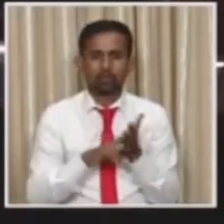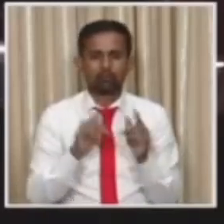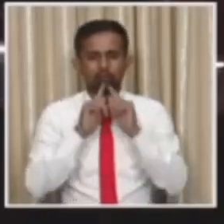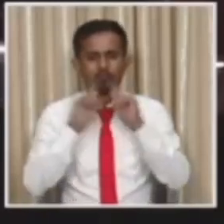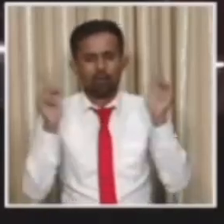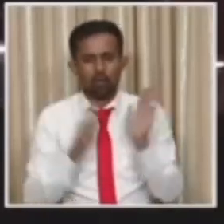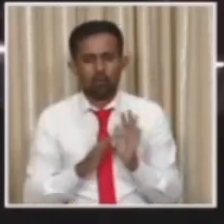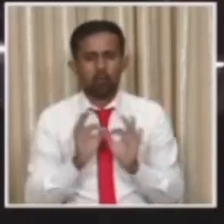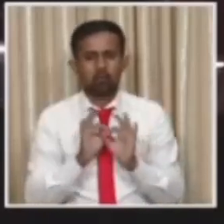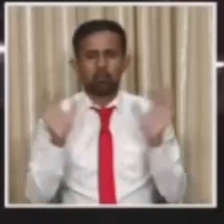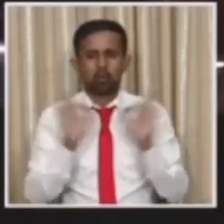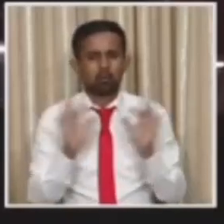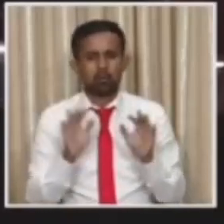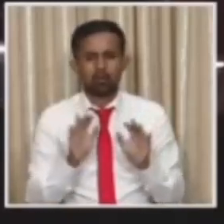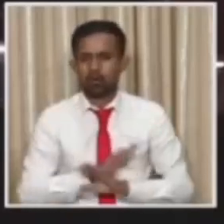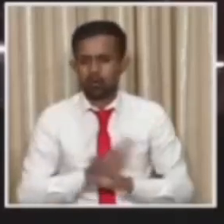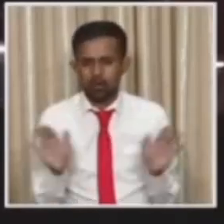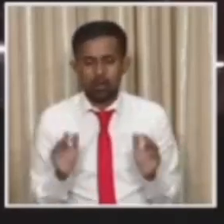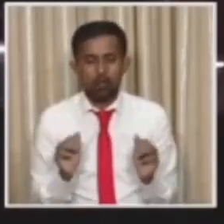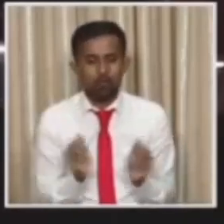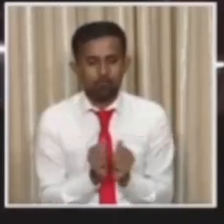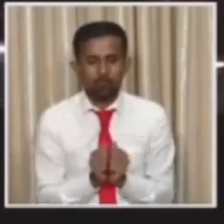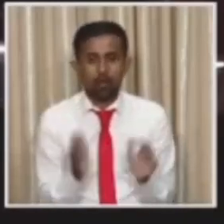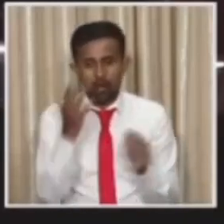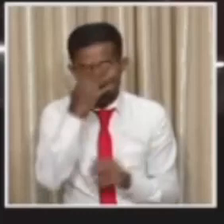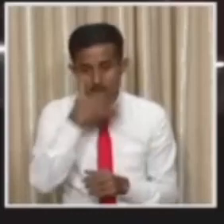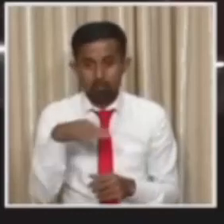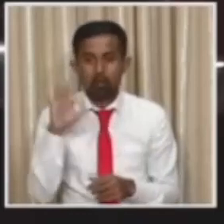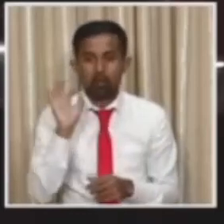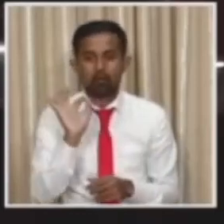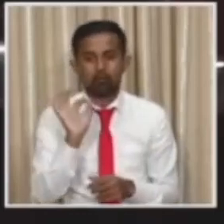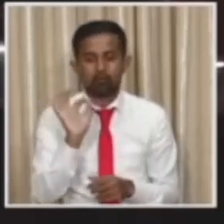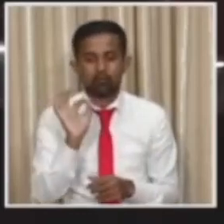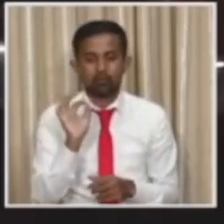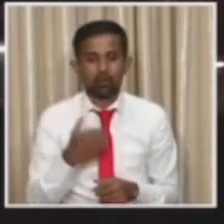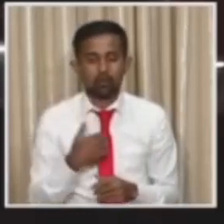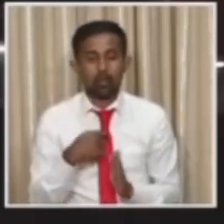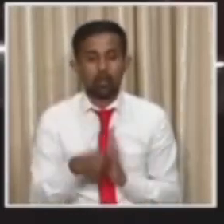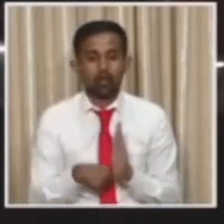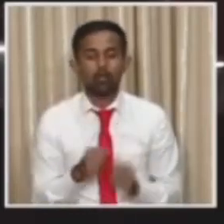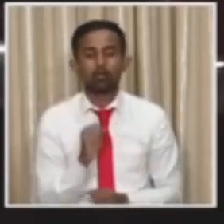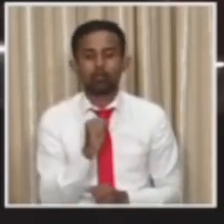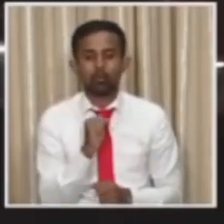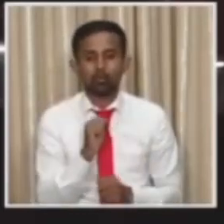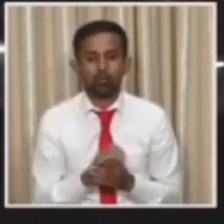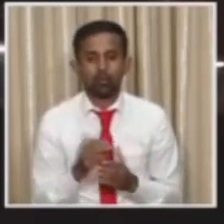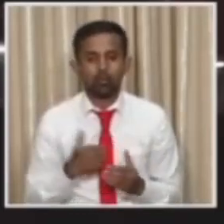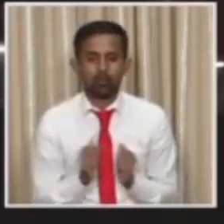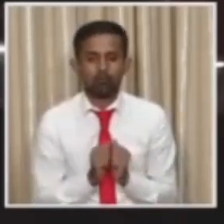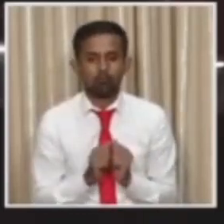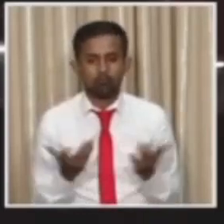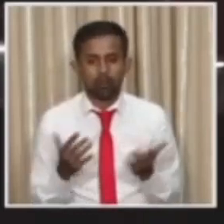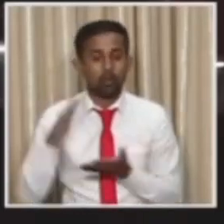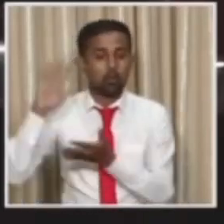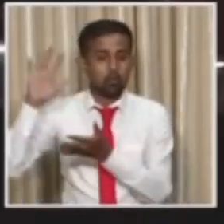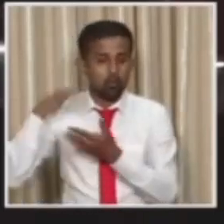මාධ්‍ය ප්‍රදර්ශනය කරගෙන ඒ දේවල් කරන්නේ. නමුත් වැඩේ ලස්සන ඇතුලෙන් යනවා. අපේ රටේ වුණේ මොකද්ද මේ? අපිට අනවශ්‍ය දේවල්